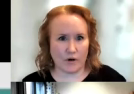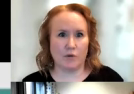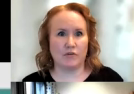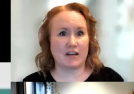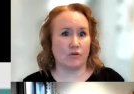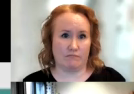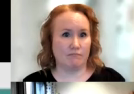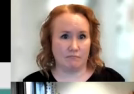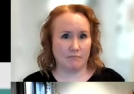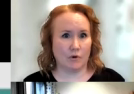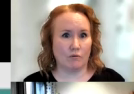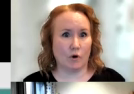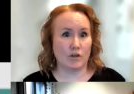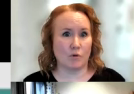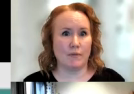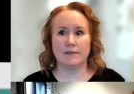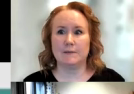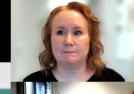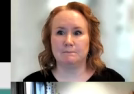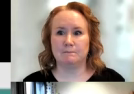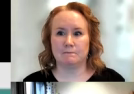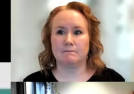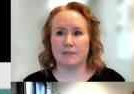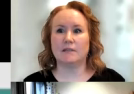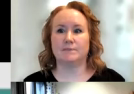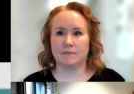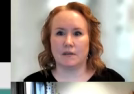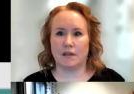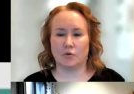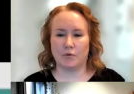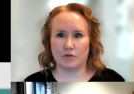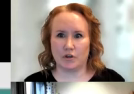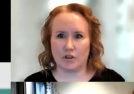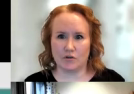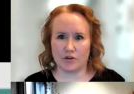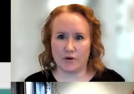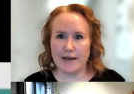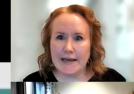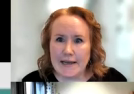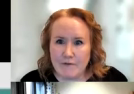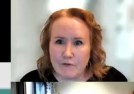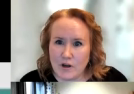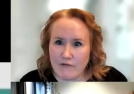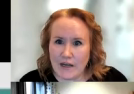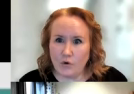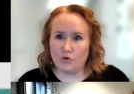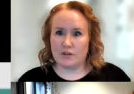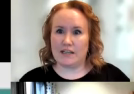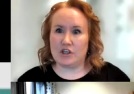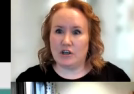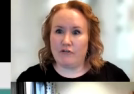men du skal gå gjennom den hvert år? Den skal være oppdatert en gang i året. Ja. Nettopp, så knyttet til årsjulet. Hvordan